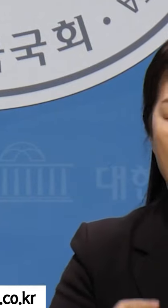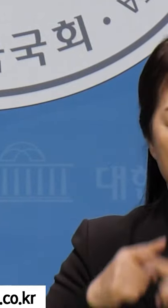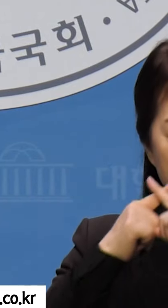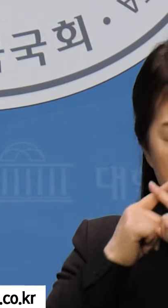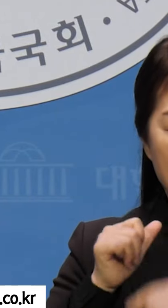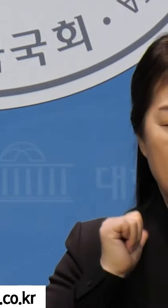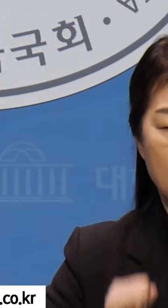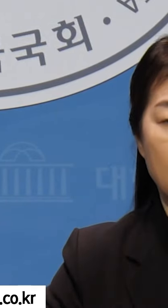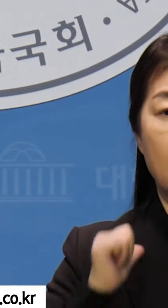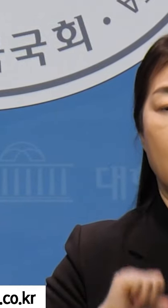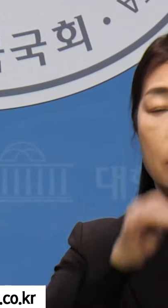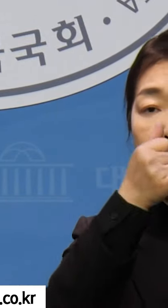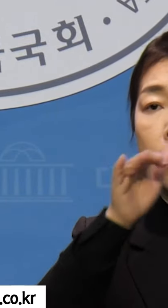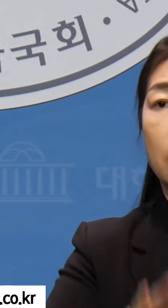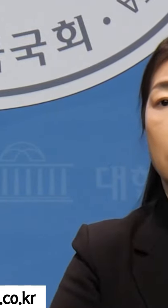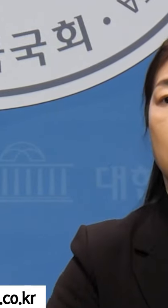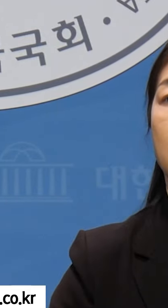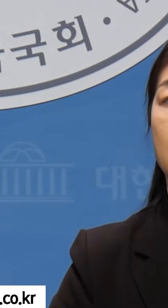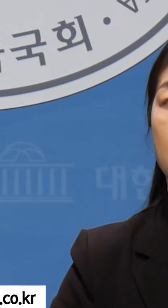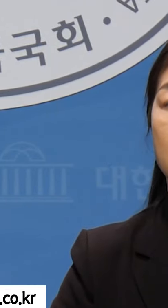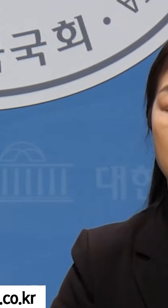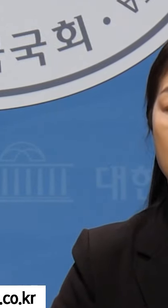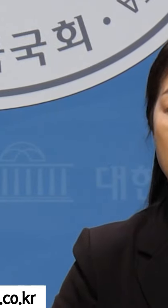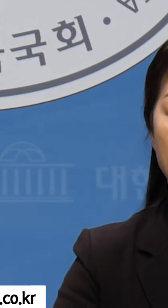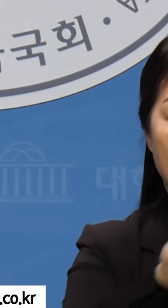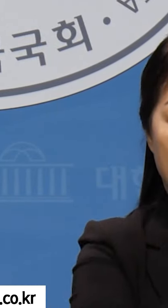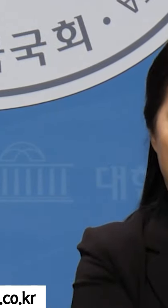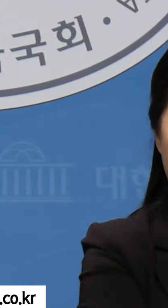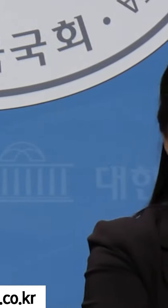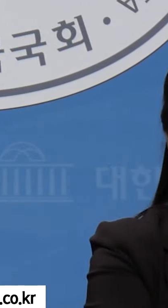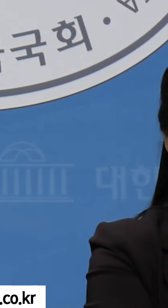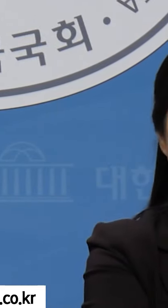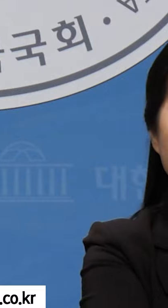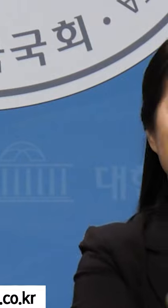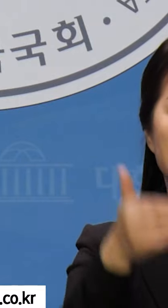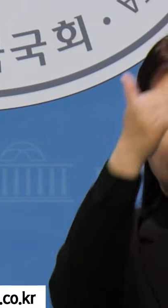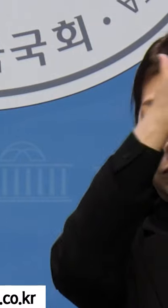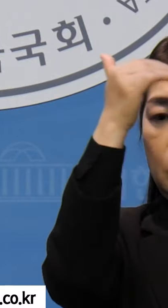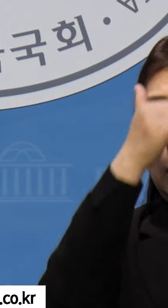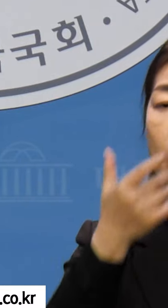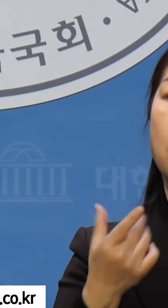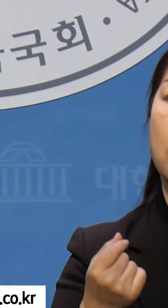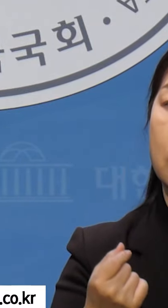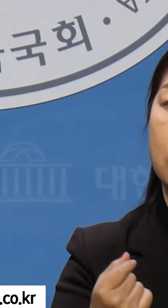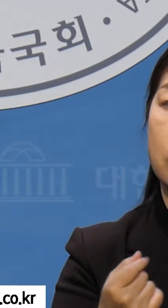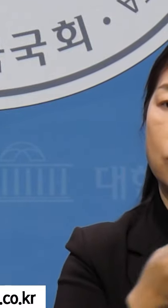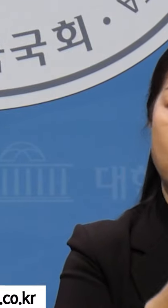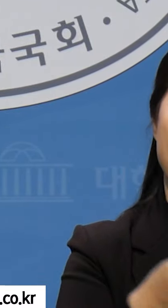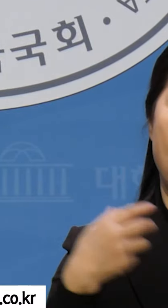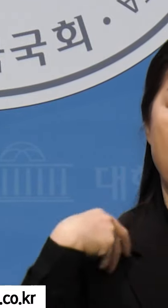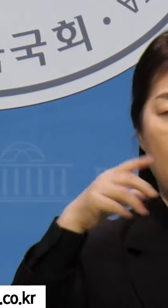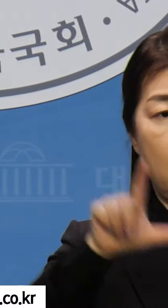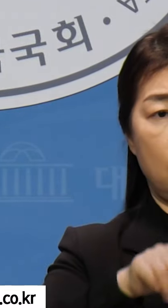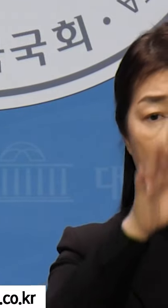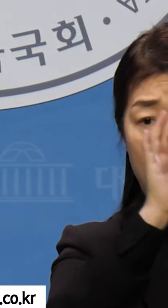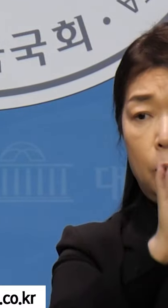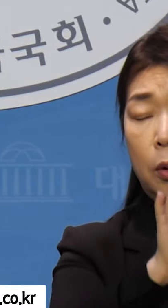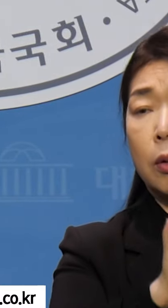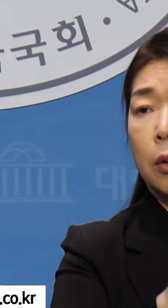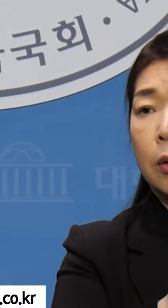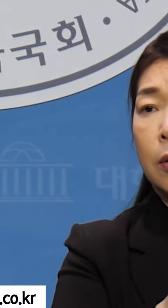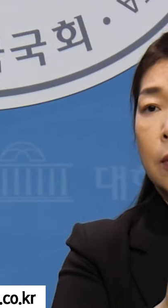있는데 강 건너 불구경하듯 수수방관하는 윤석열 정부의 행태는